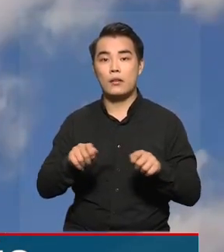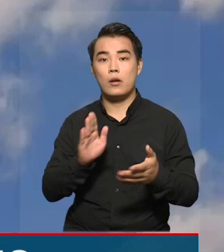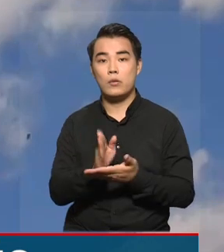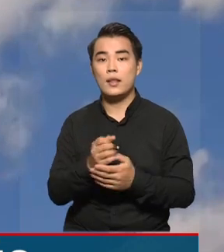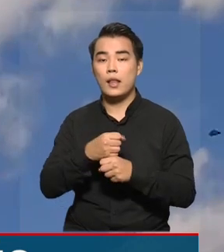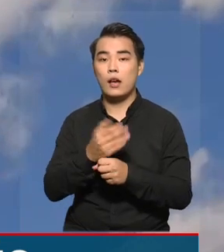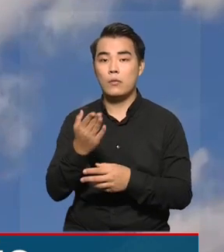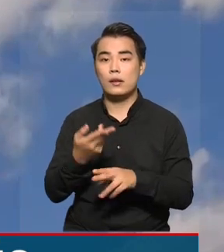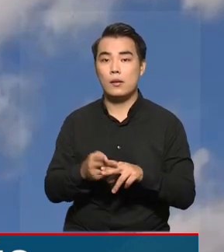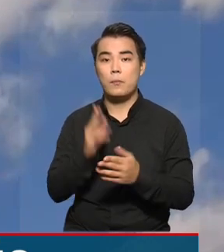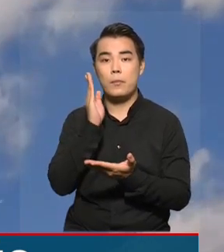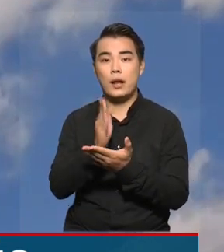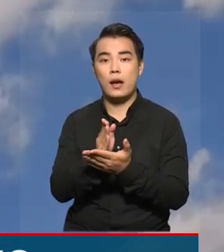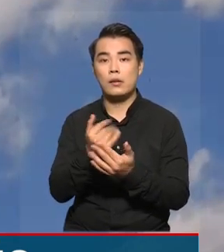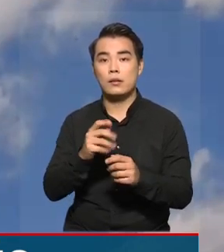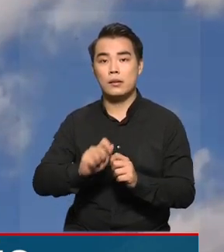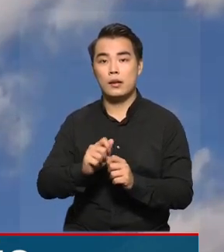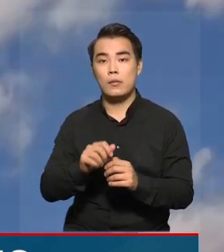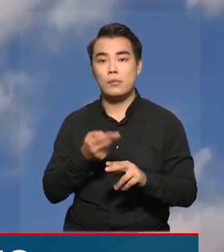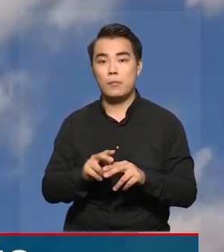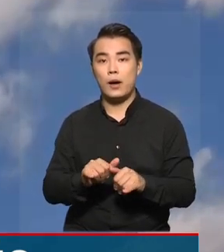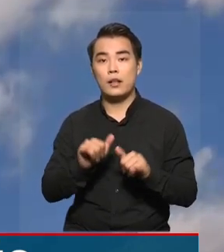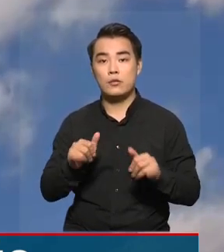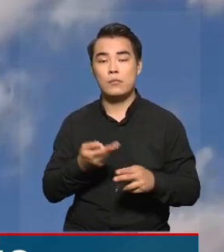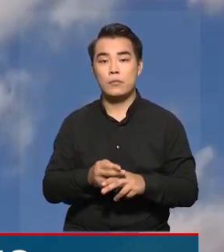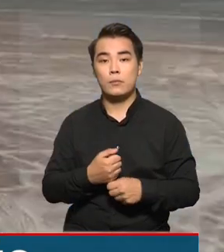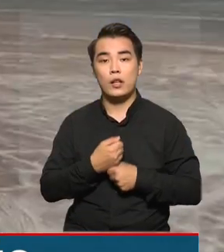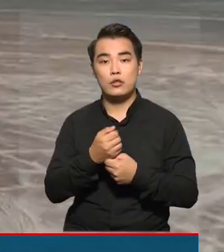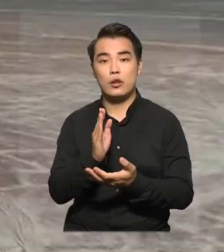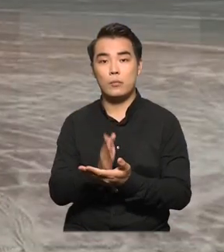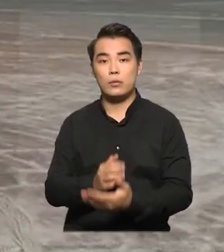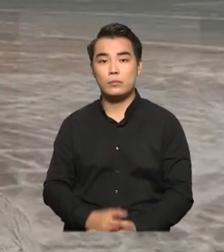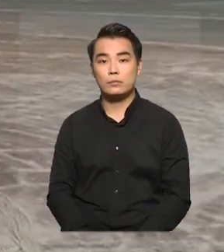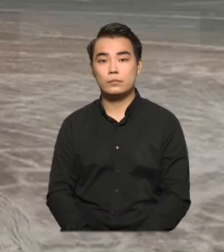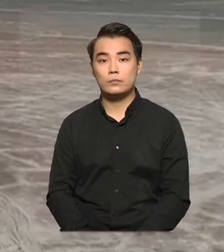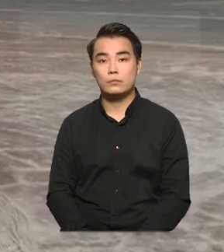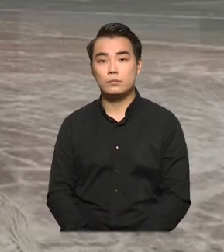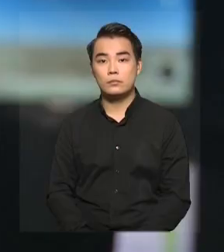зерттеу жұмыстарына тікелей қаржылық қолдау көрсетіледі. Асылбек Тойбек, Дәурен Рахым, Жібек жолы.